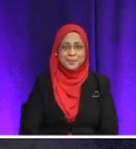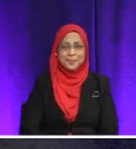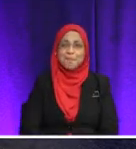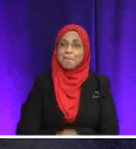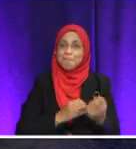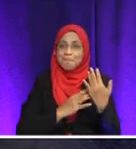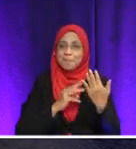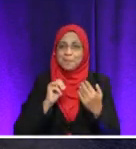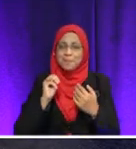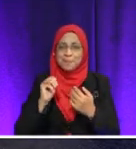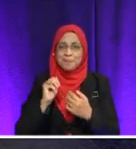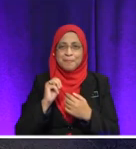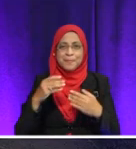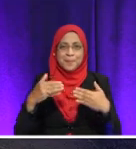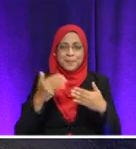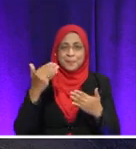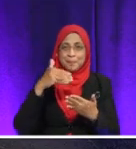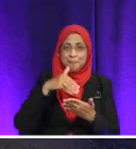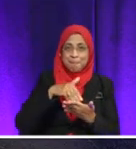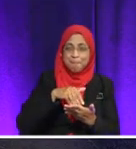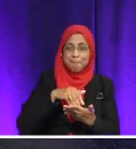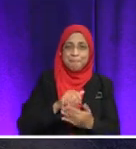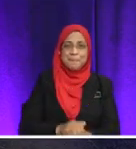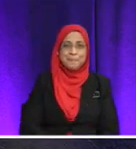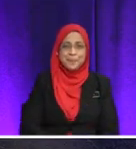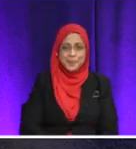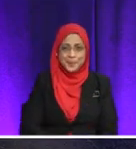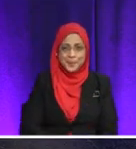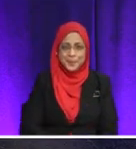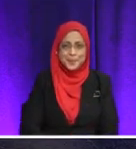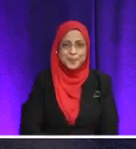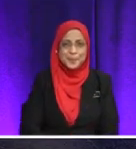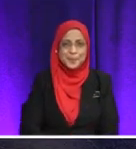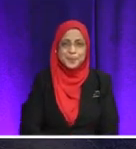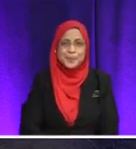kita akan kembali lagi hanya di slot sukses SPM 2022